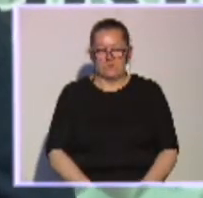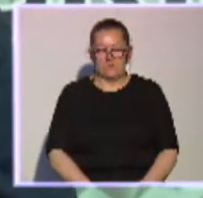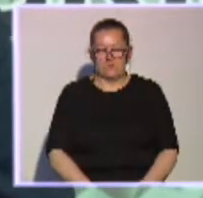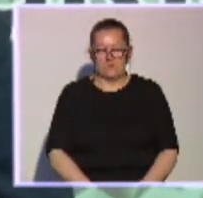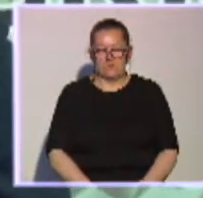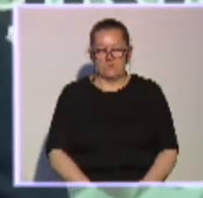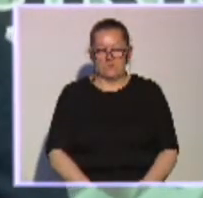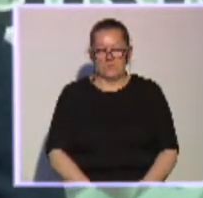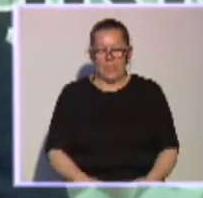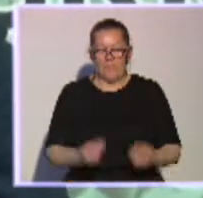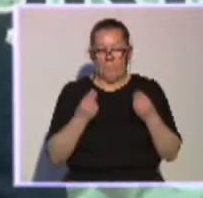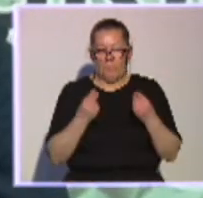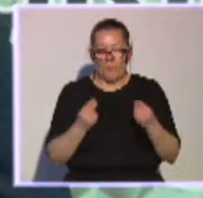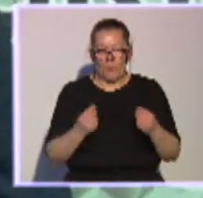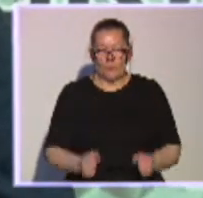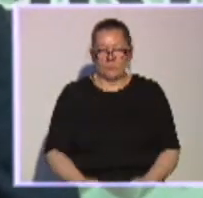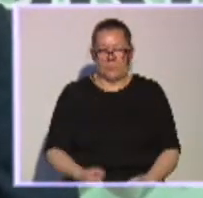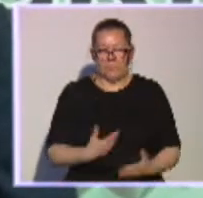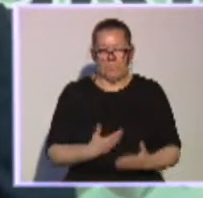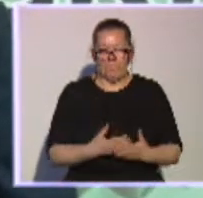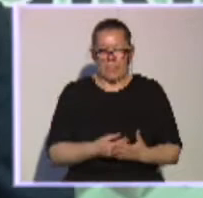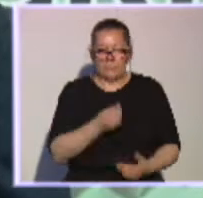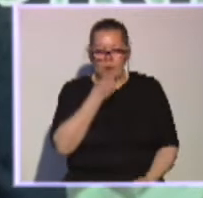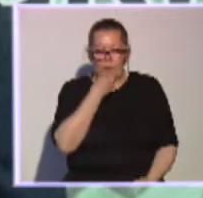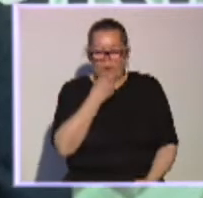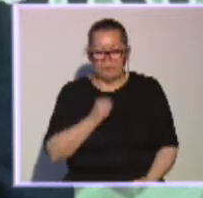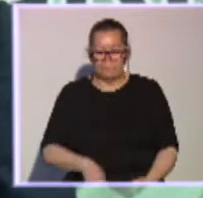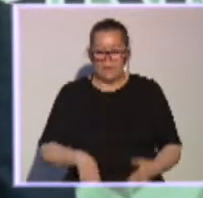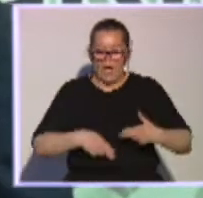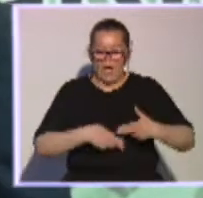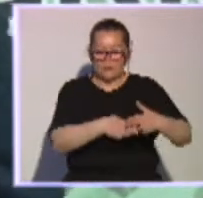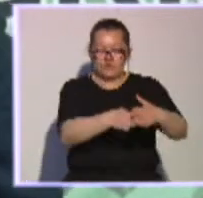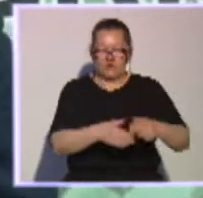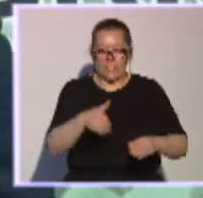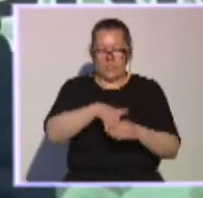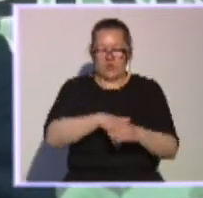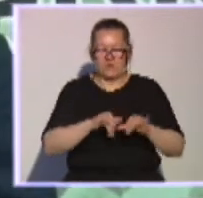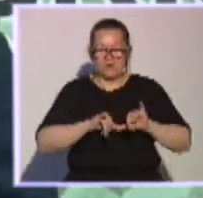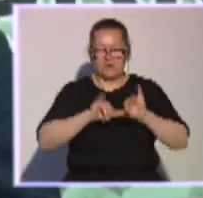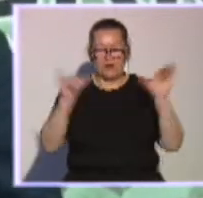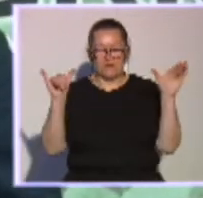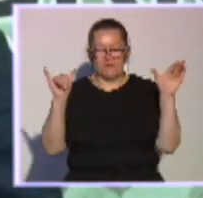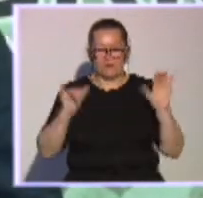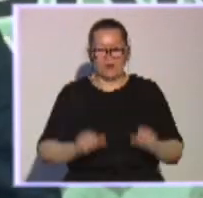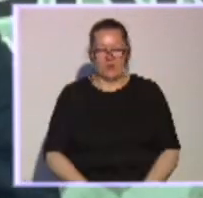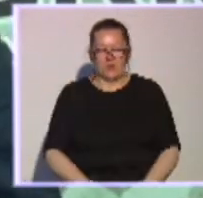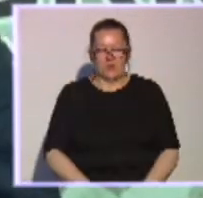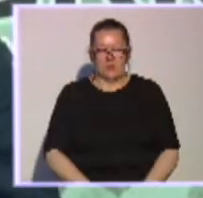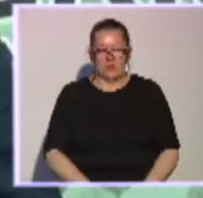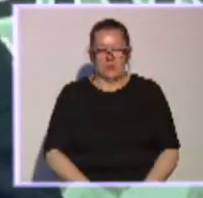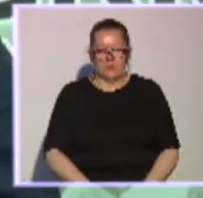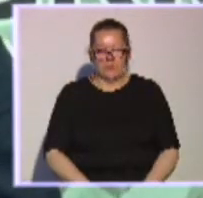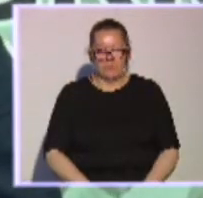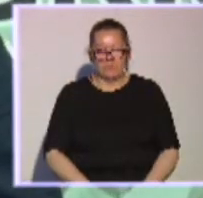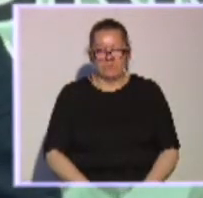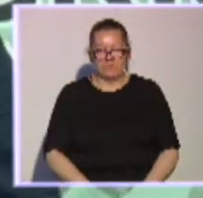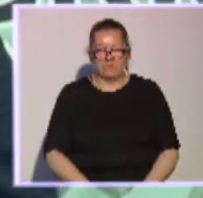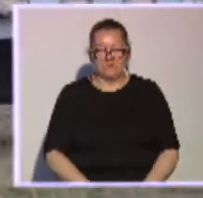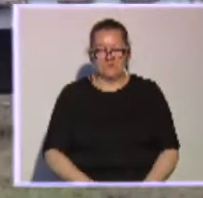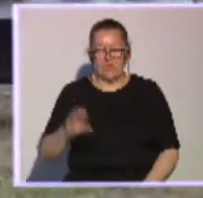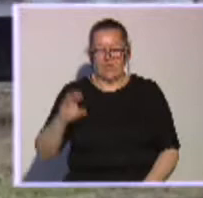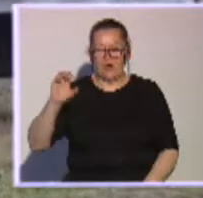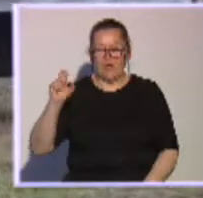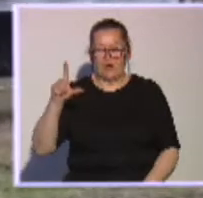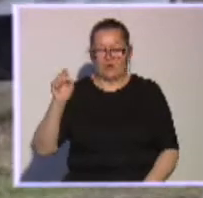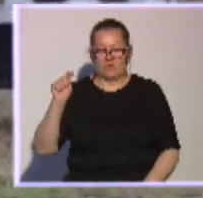scheme de calitate nu sunt altceva decât un instrument de dezvoltare pentru producător și un instrument de recunoașterea calității